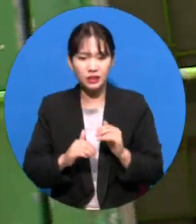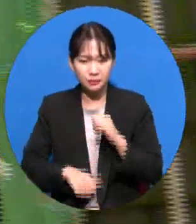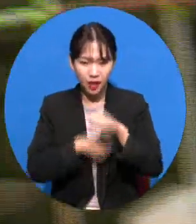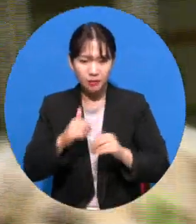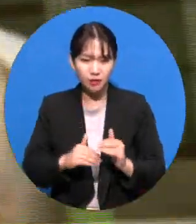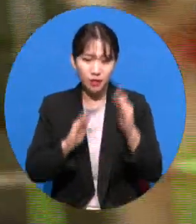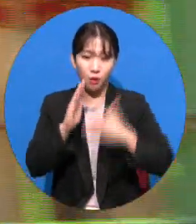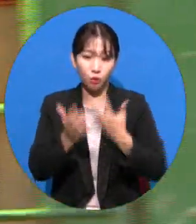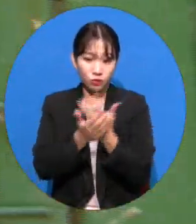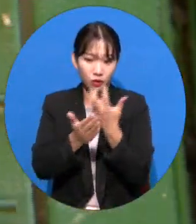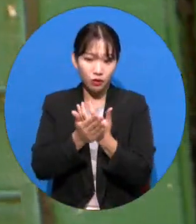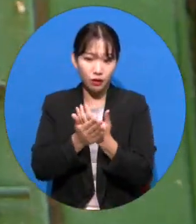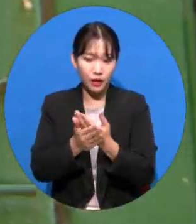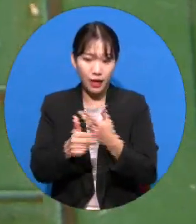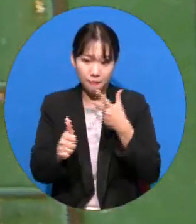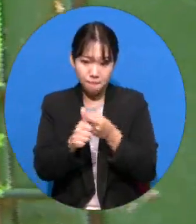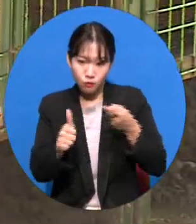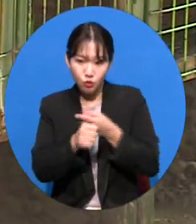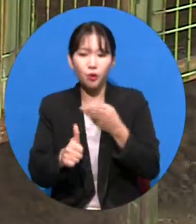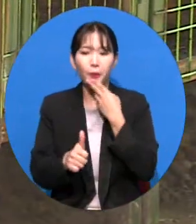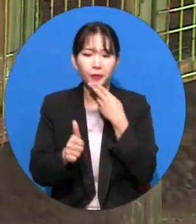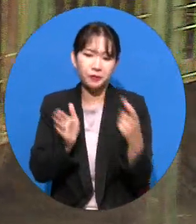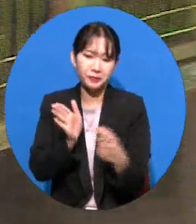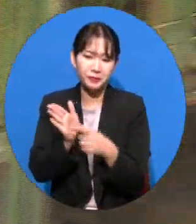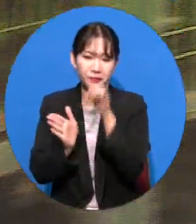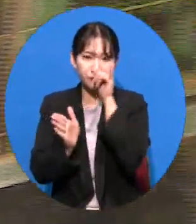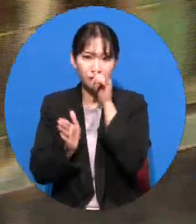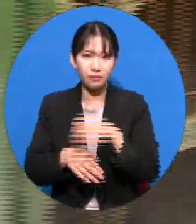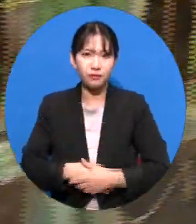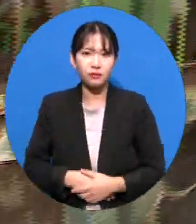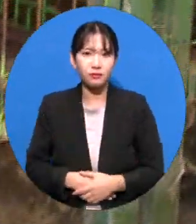공식 기록에는 안락사가 없는 것으로 나타나고 있습니다. MBC 뉴스 김윤입니다.